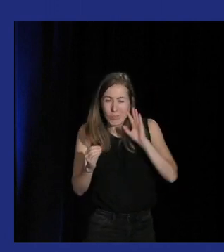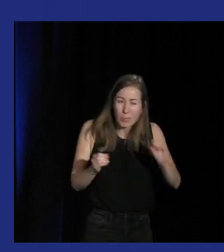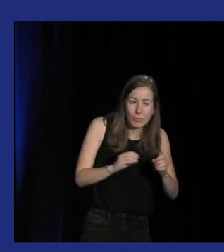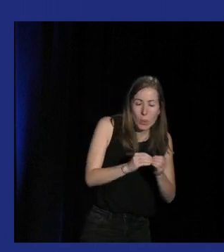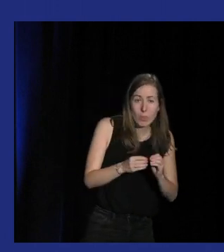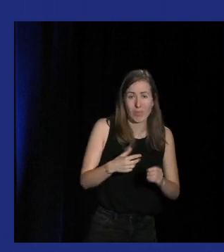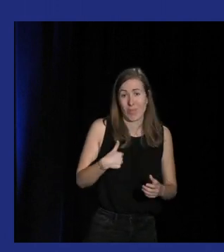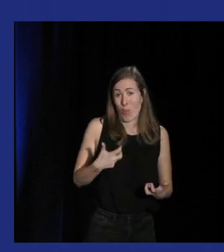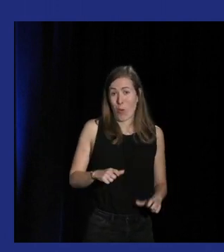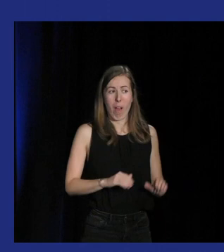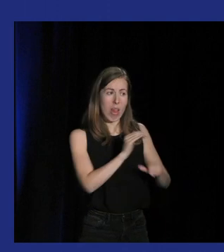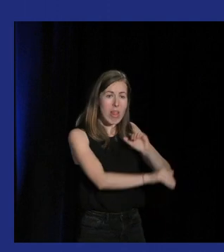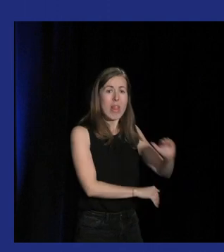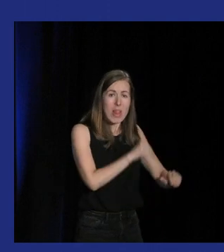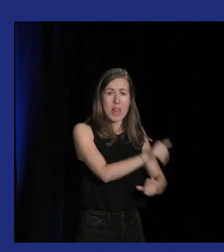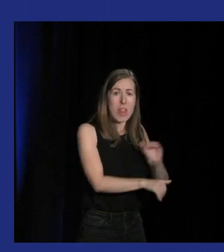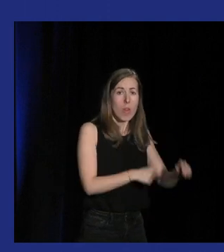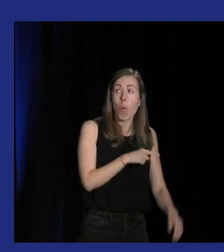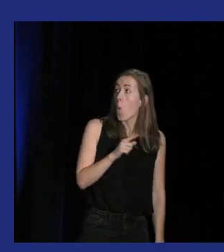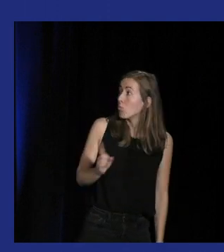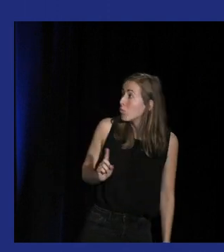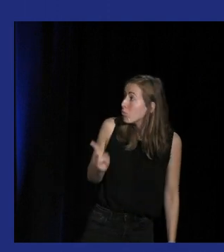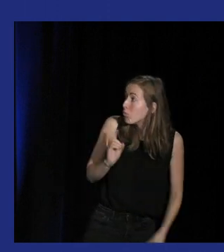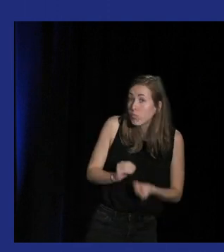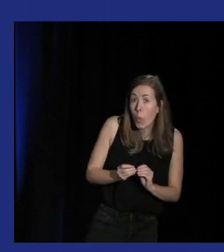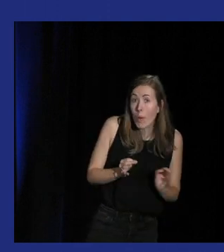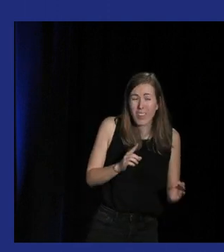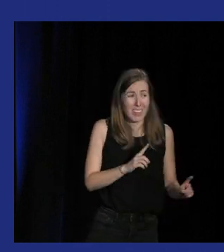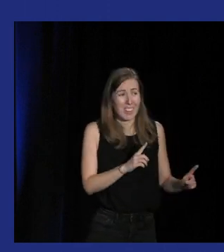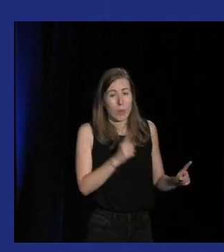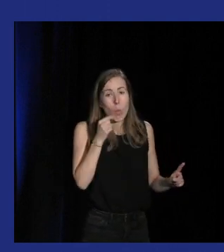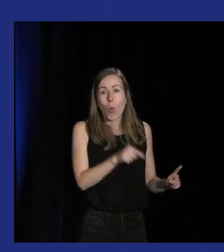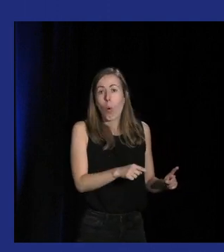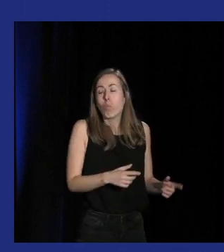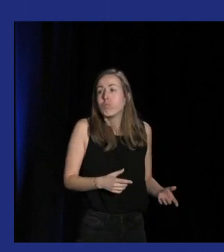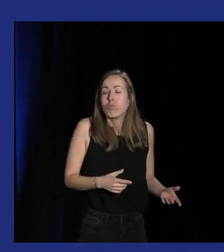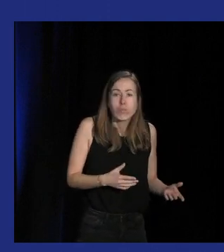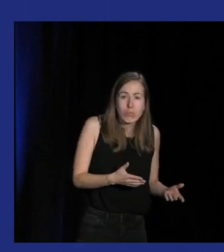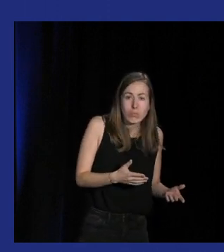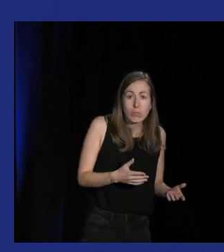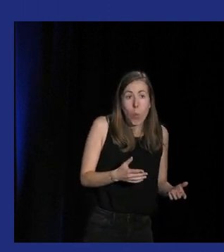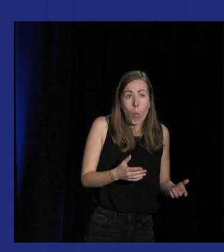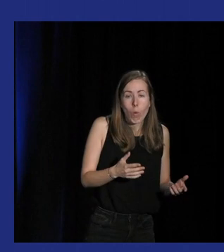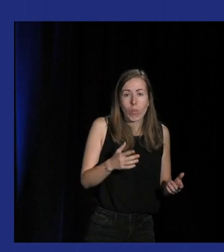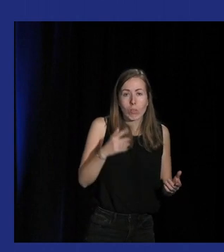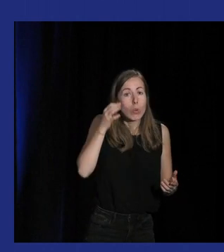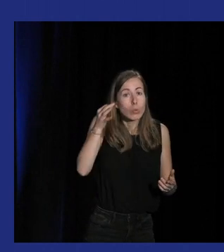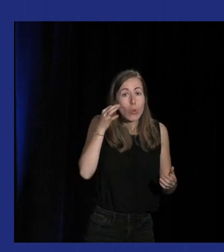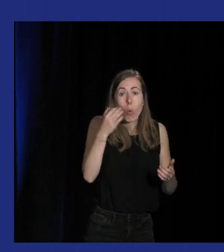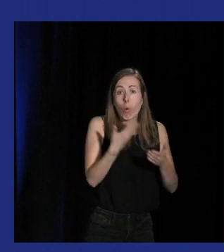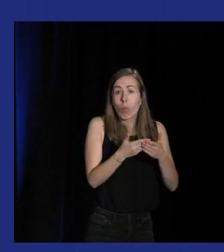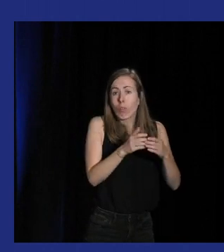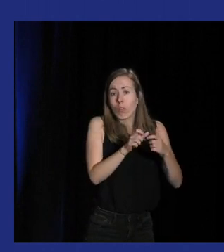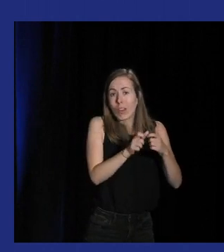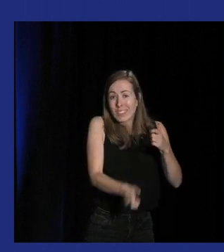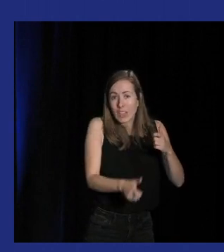embêter quelqu'un qui va même pas forcément entendre qu'il y a un souci parce que pour lui c'est genre ah oui ben ok il y a le son de cascade mais c'est un son de